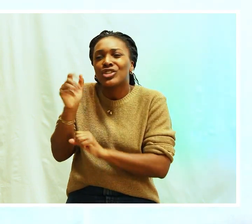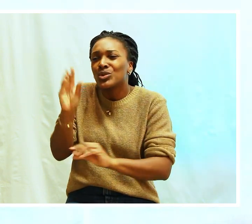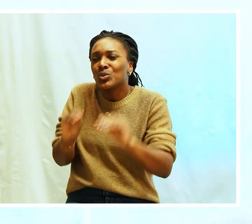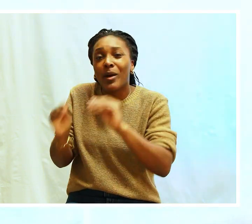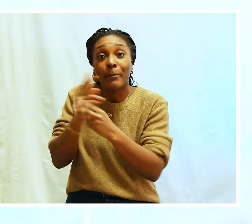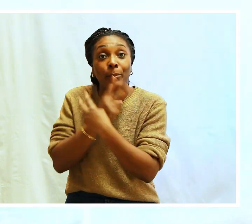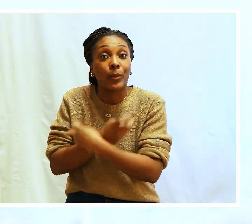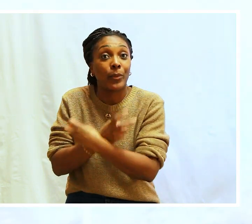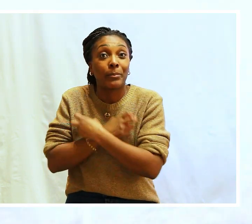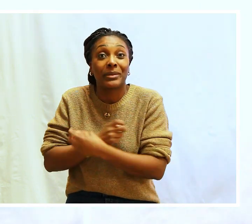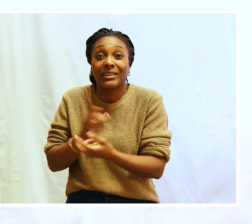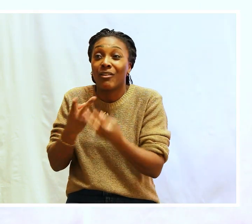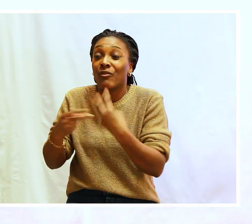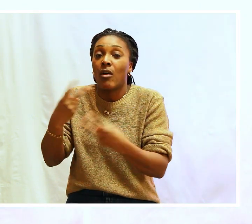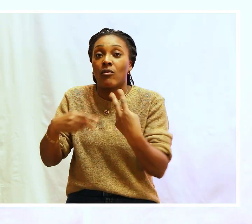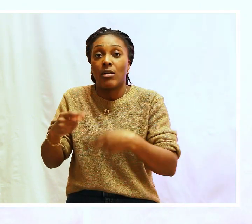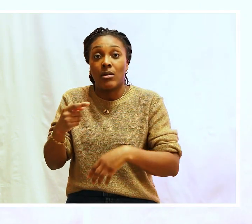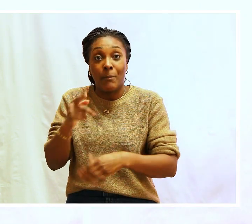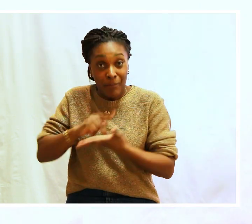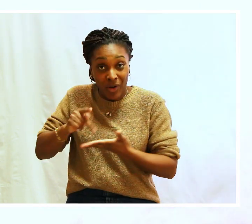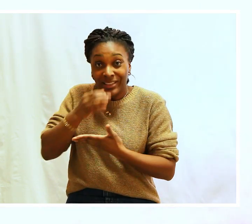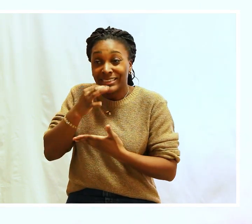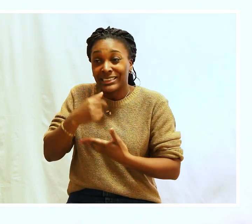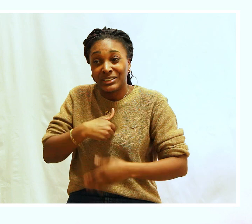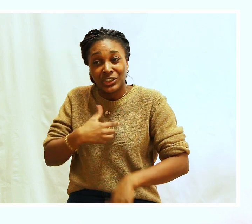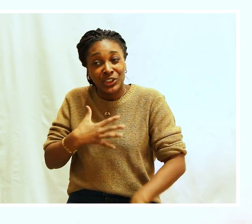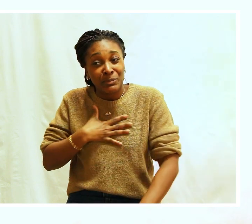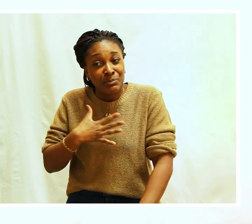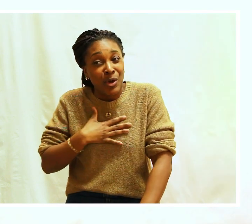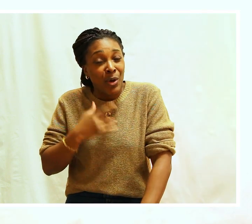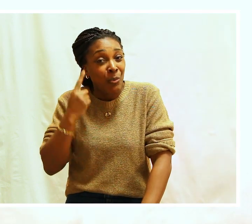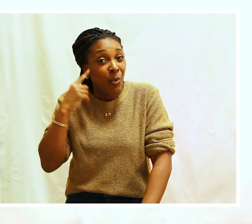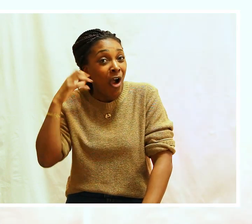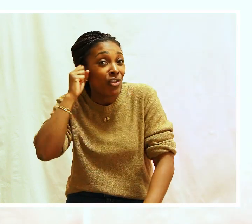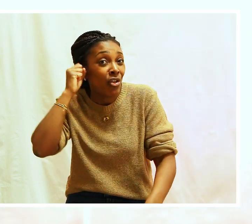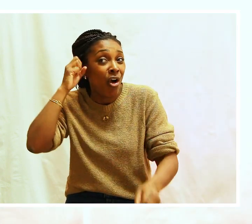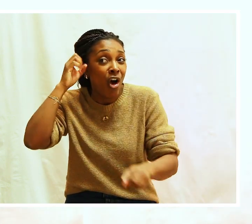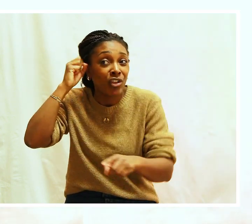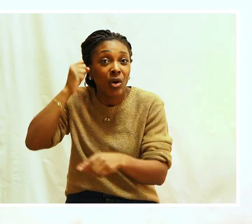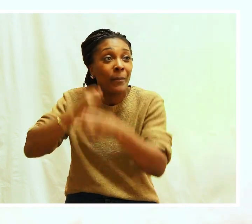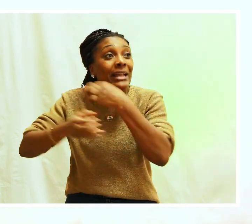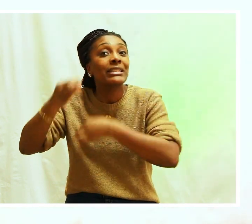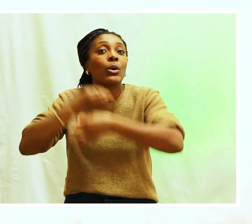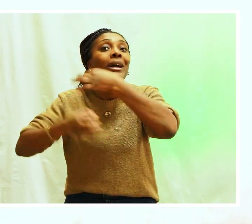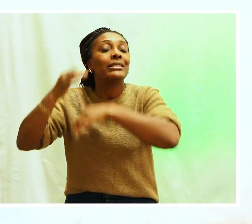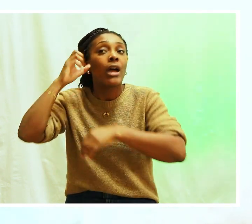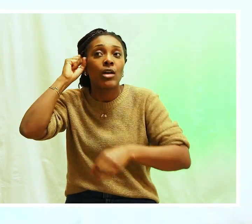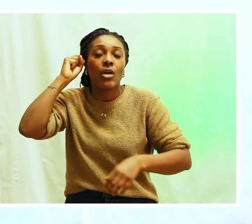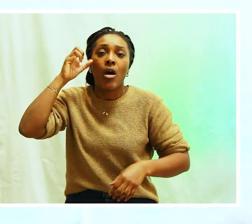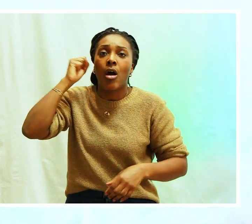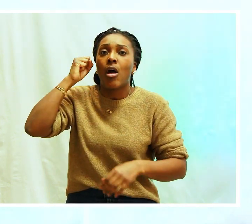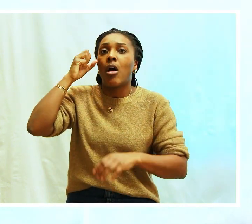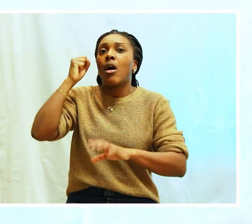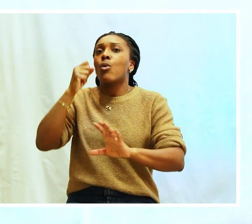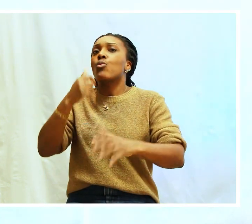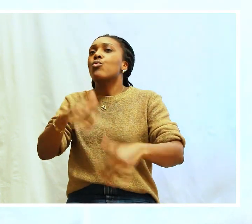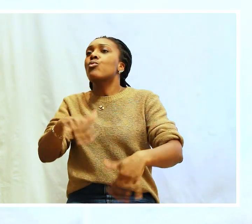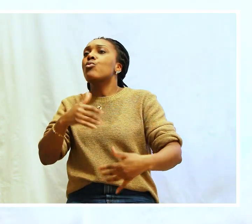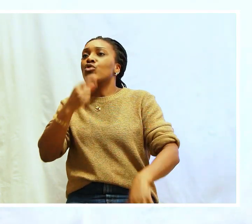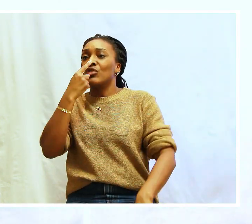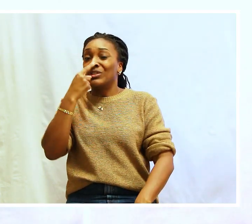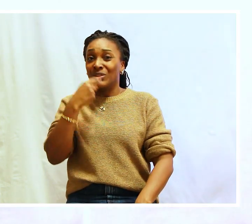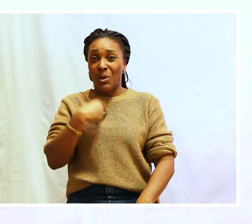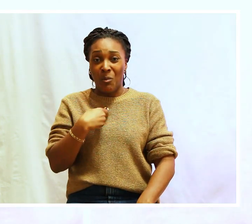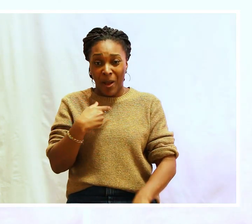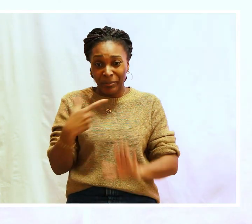brebis. Et il dit, j'ai une crainte dans mon cœur. D'après tout ce que j'entends, parce qu'il avait des retours de l'église, il dit, tout ce que je crains là, c'est que quand